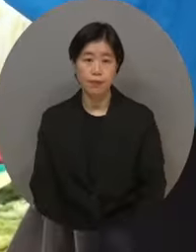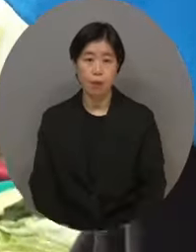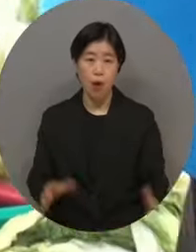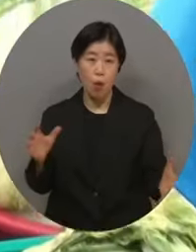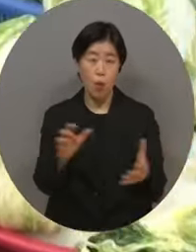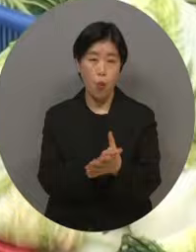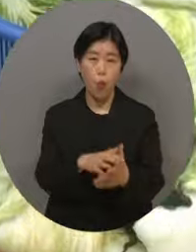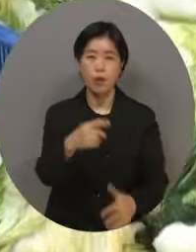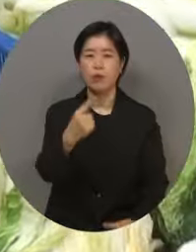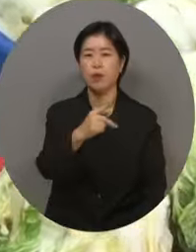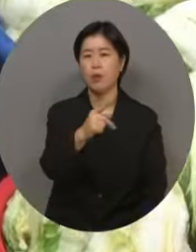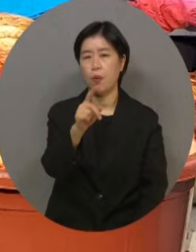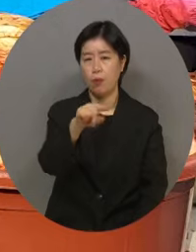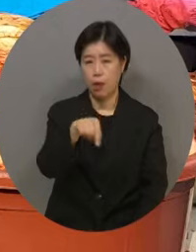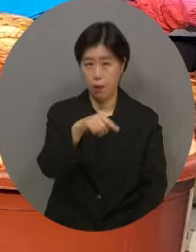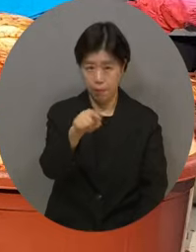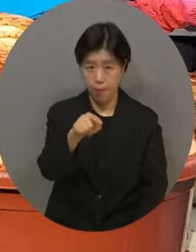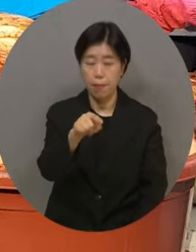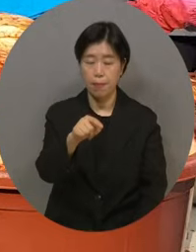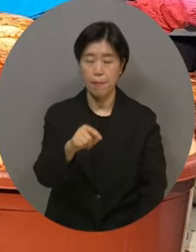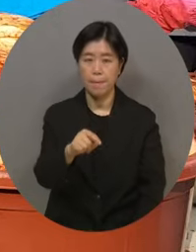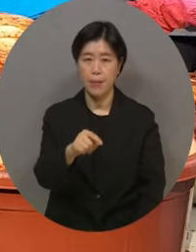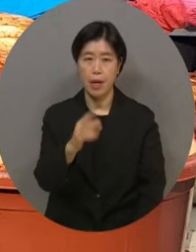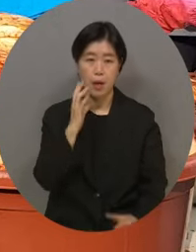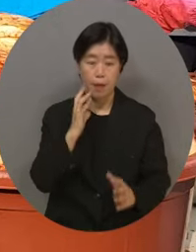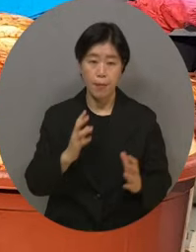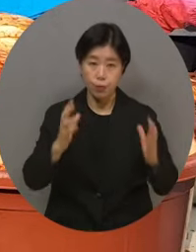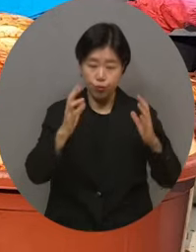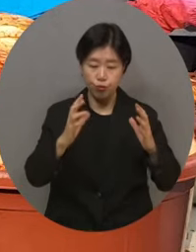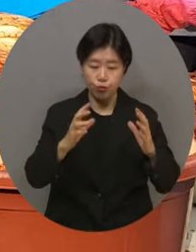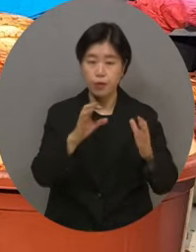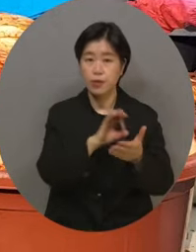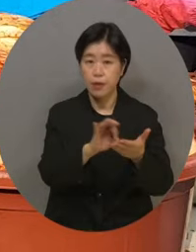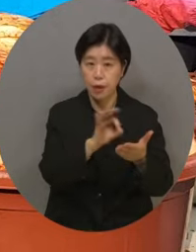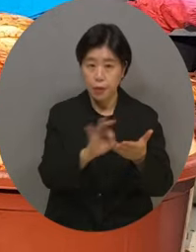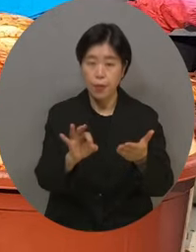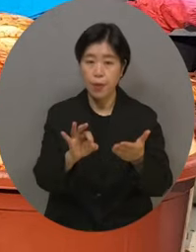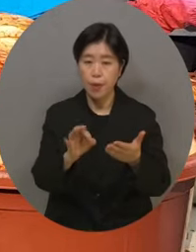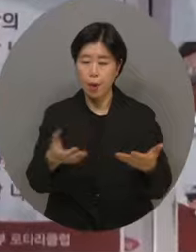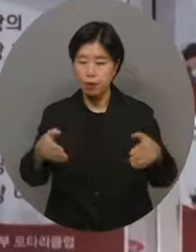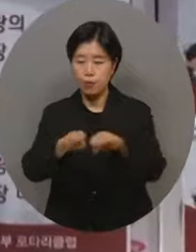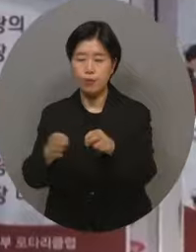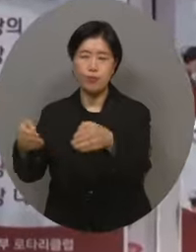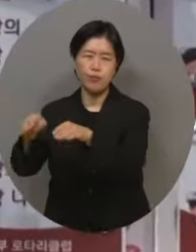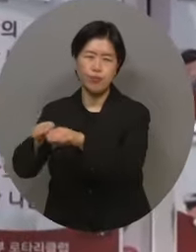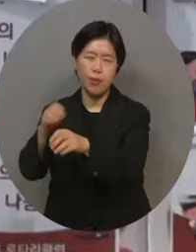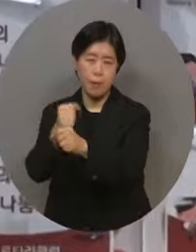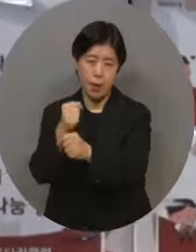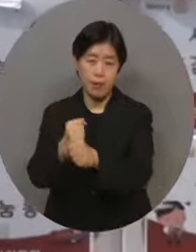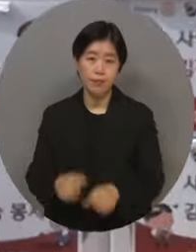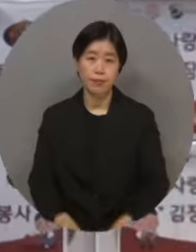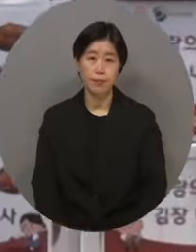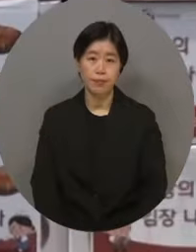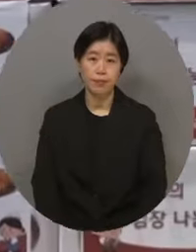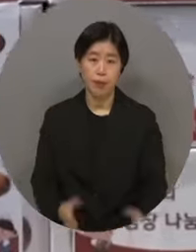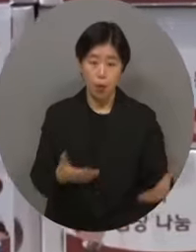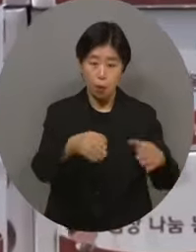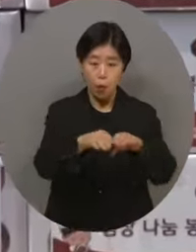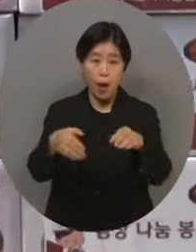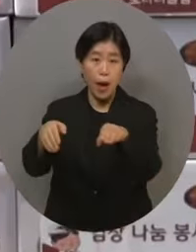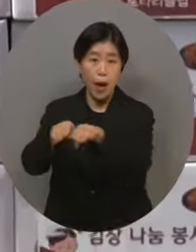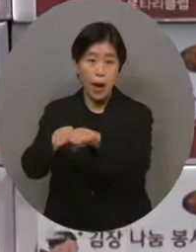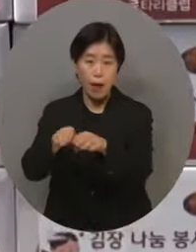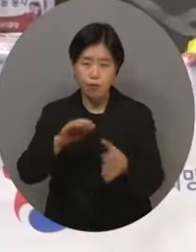배추로 10kg짜리 107상자의 김치가 완성됐습니다. 김치를 기다리는 소규모